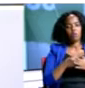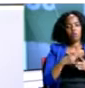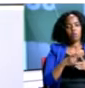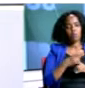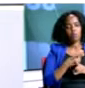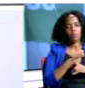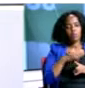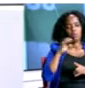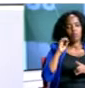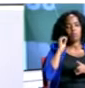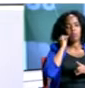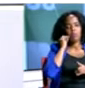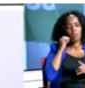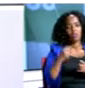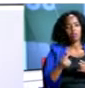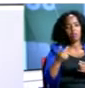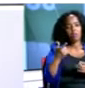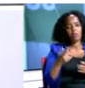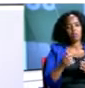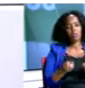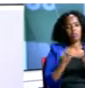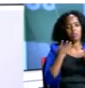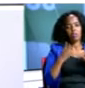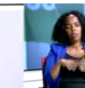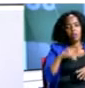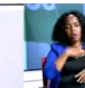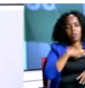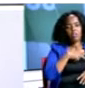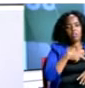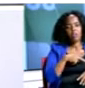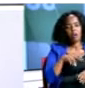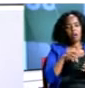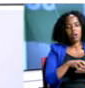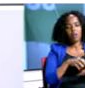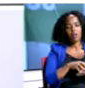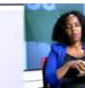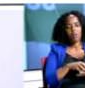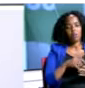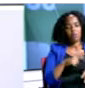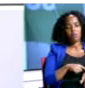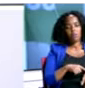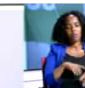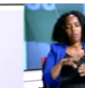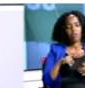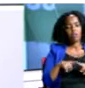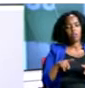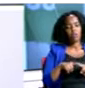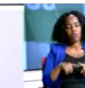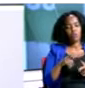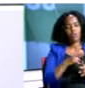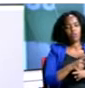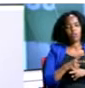mana bakka namni baay'inaan heddummatu akka mana amantaa gabaa bakawan garagarara